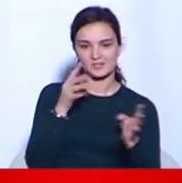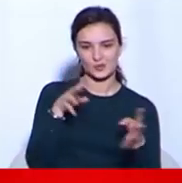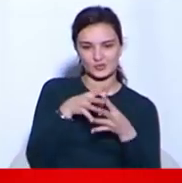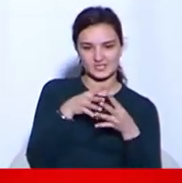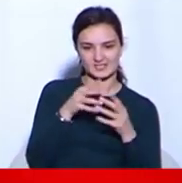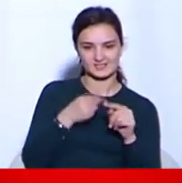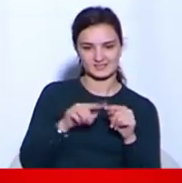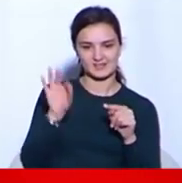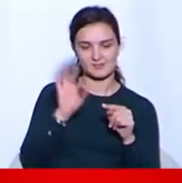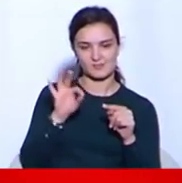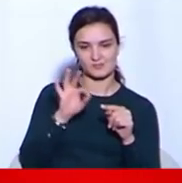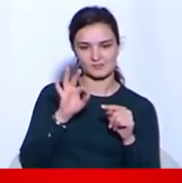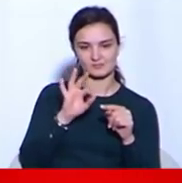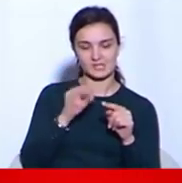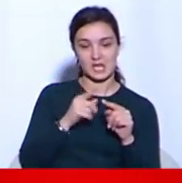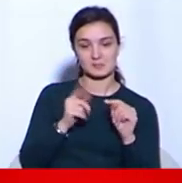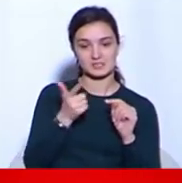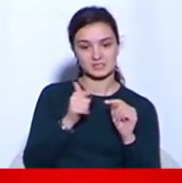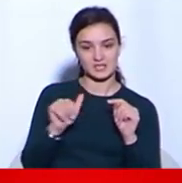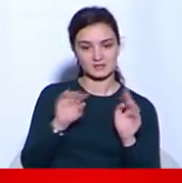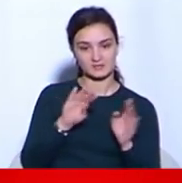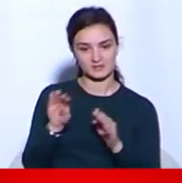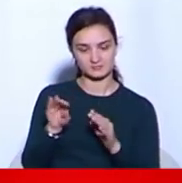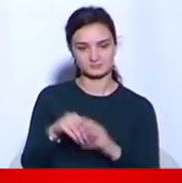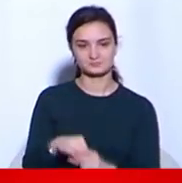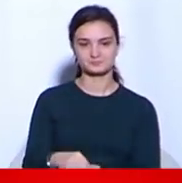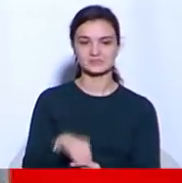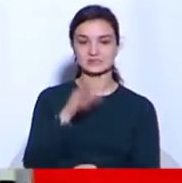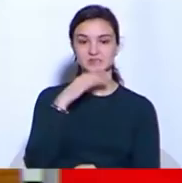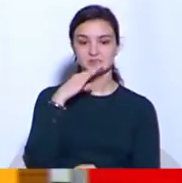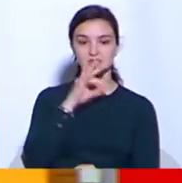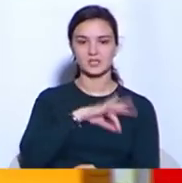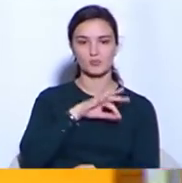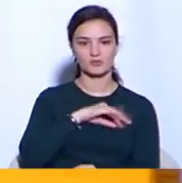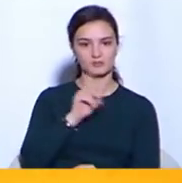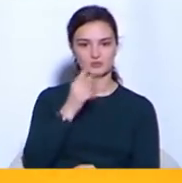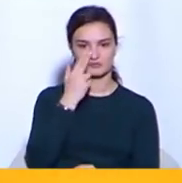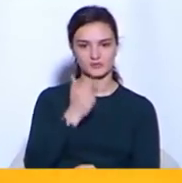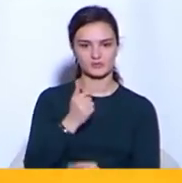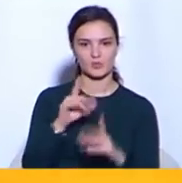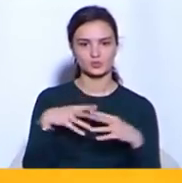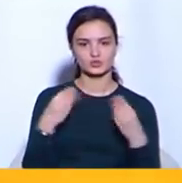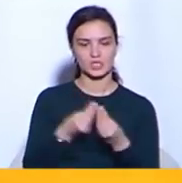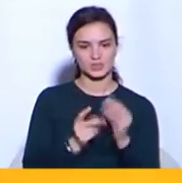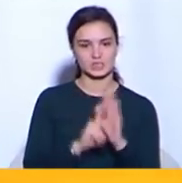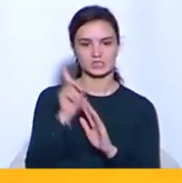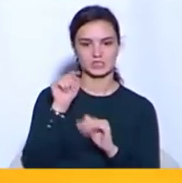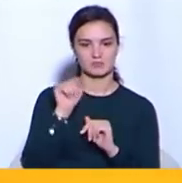გამო. გარდა ამისა, წყლის გამოყენების ჩვევა, რომელიც ოჯახიდან